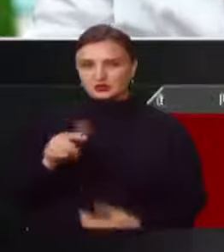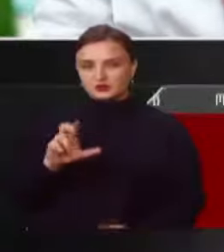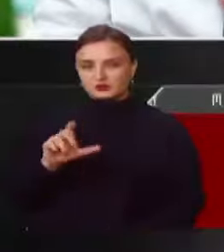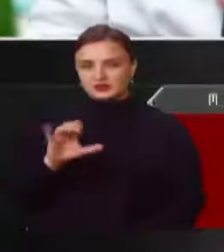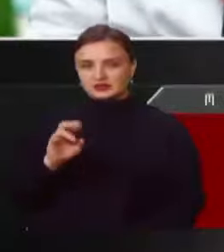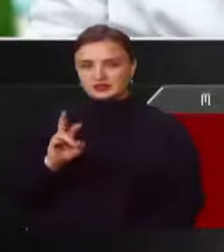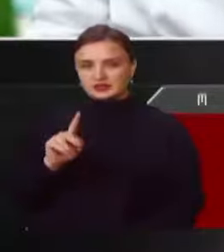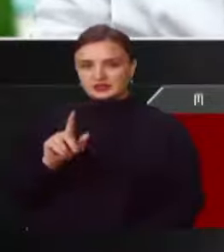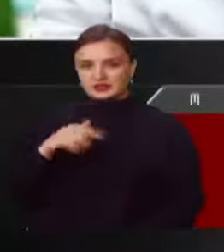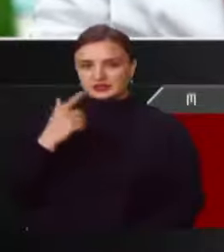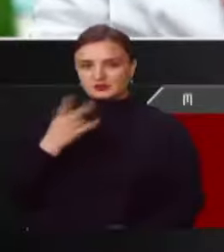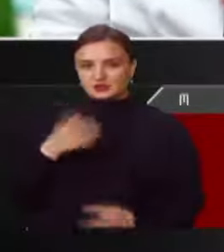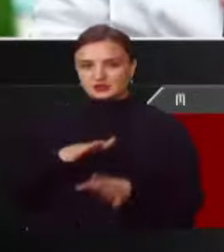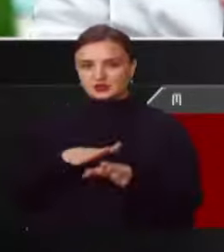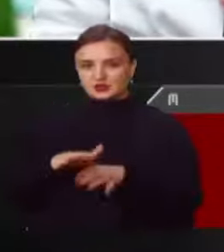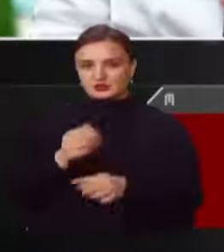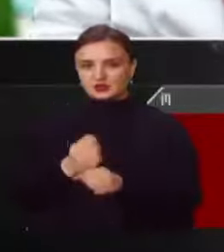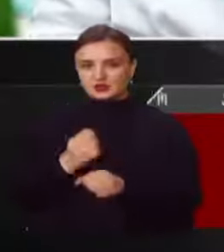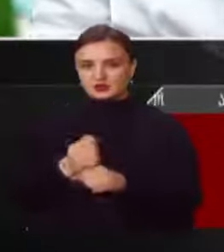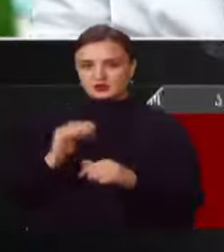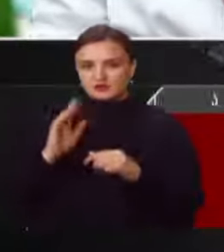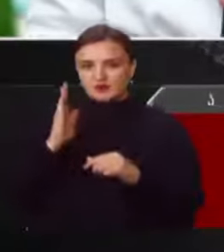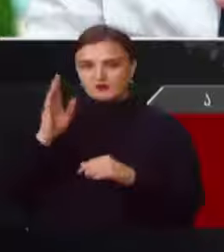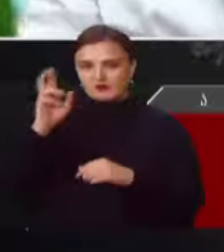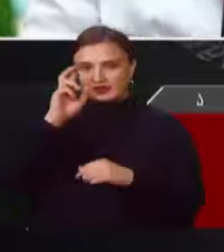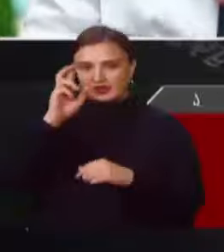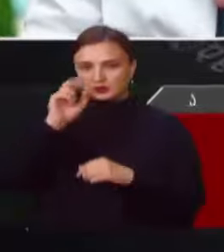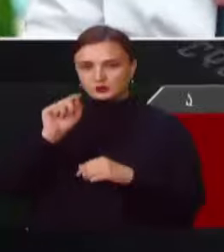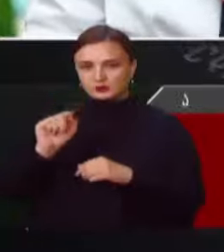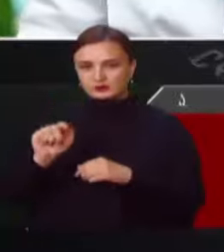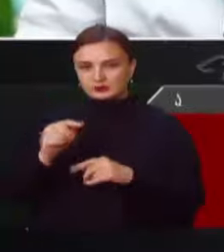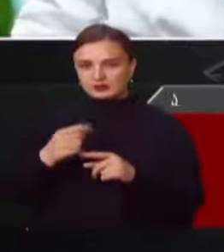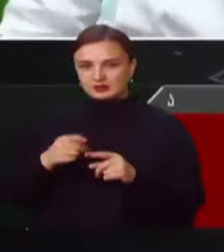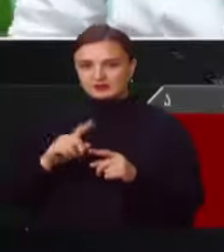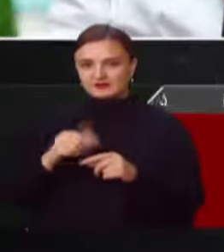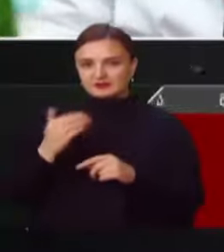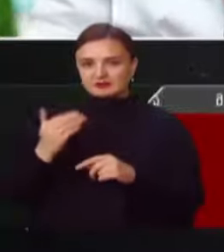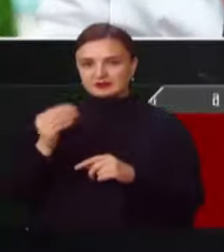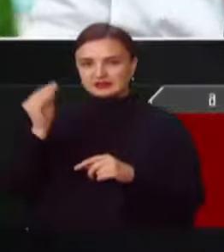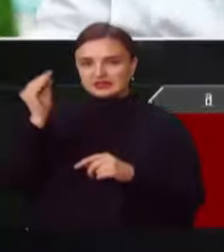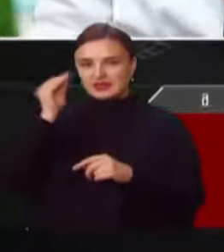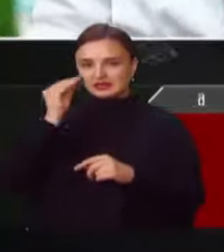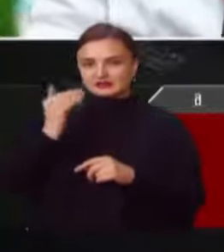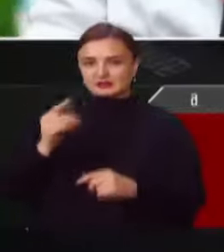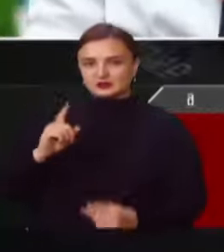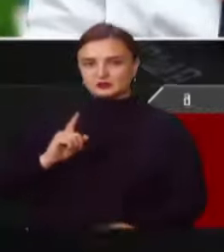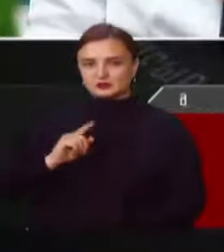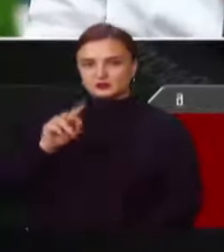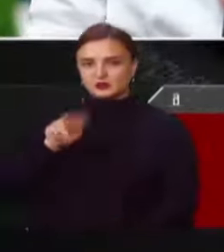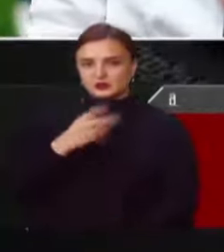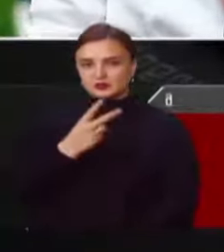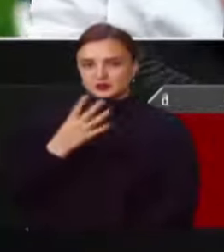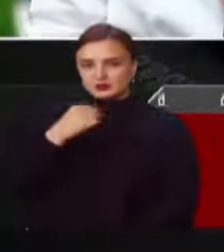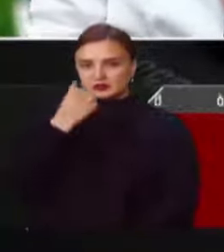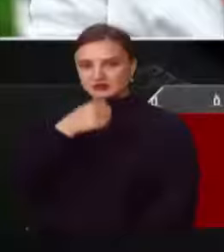სანიკიძემ განაცხადა, უნდა სისრულეში მოიყვანოს მომავალმა ხელისუფლებამ, რომელიც მისი აზრით, მისი მოვალეობით დინით